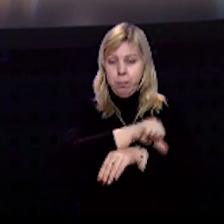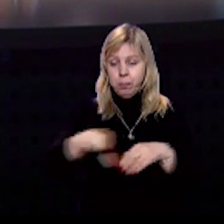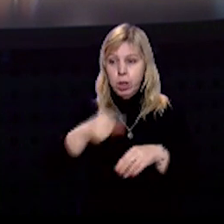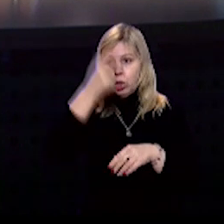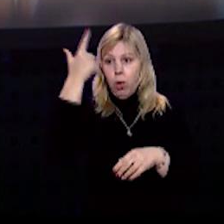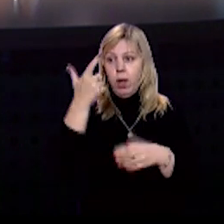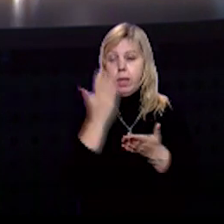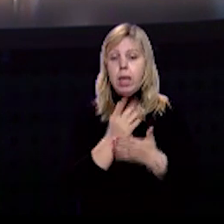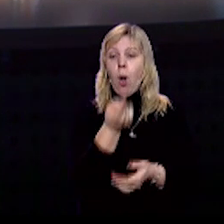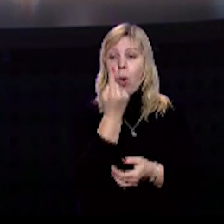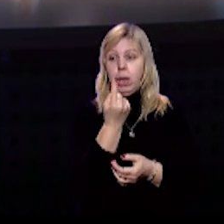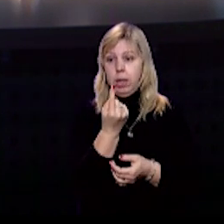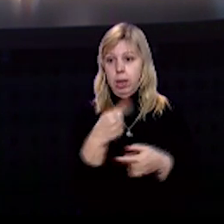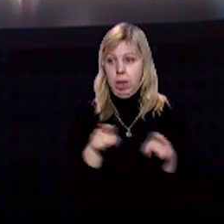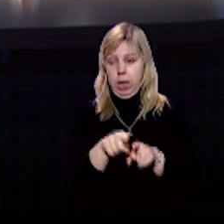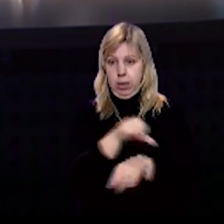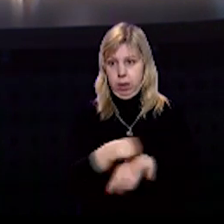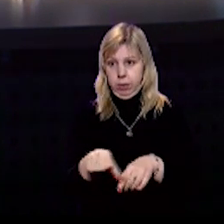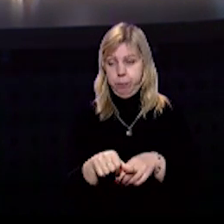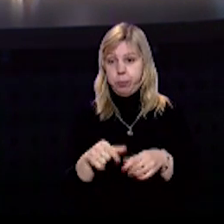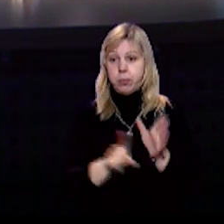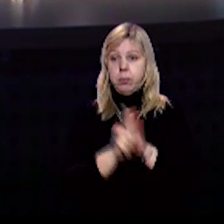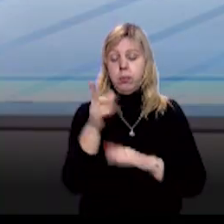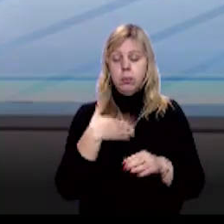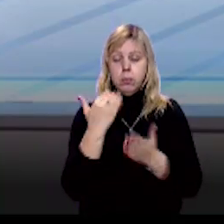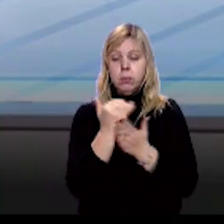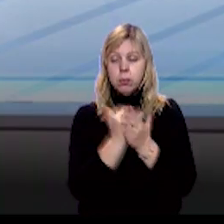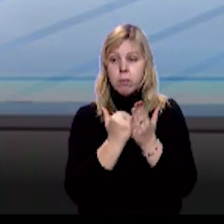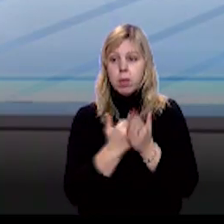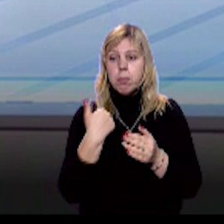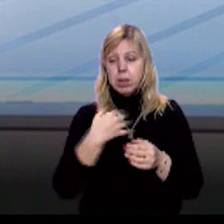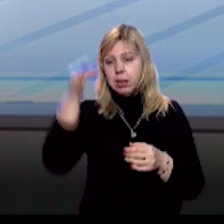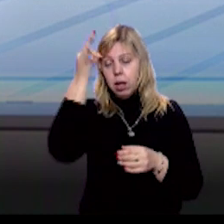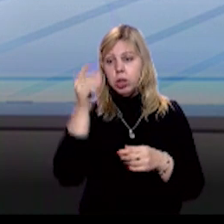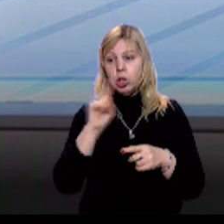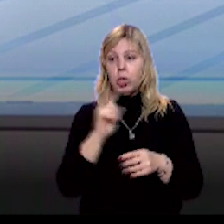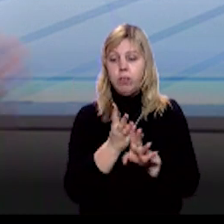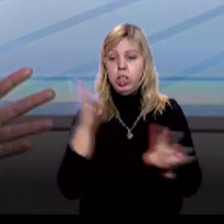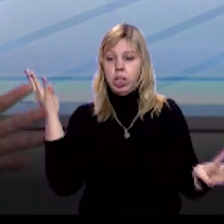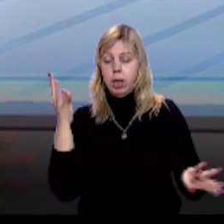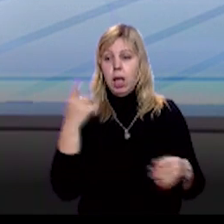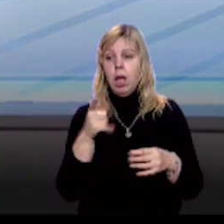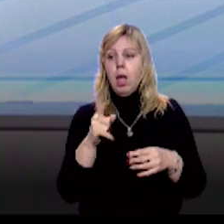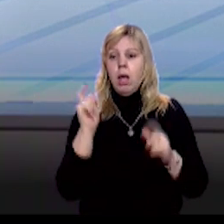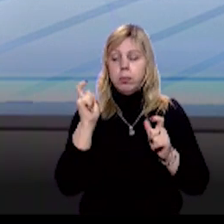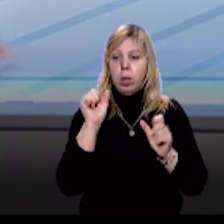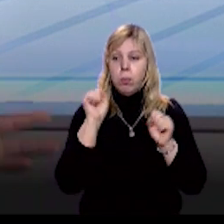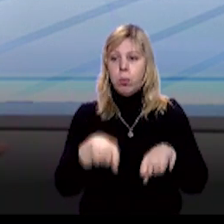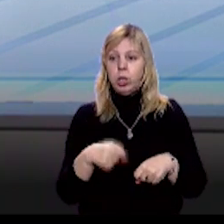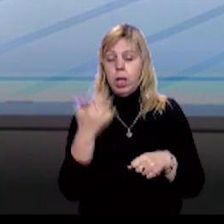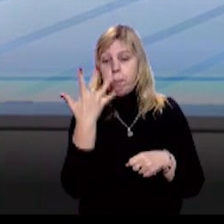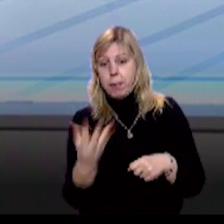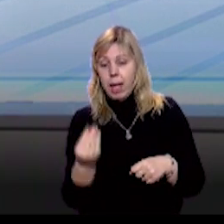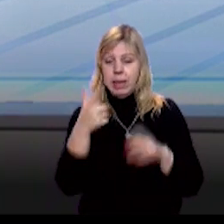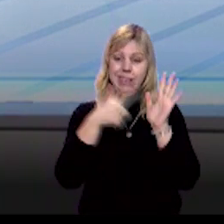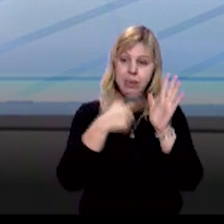в Словакії є лише один такий кордон. Ну і на початку нашої програми ми згадували, що в черзі зазвичай перевізники можуть простояти і 5